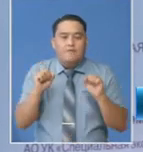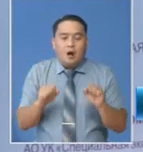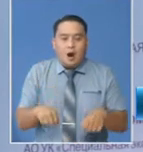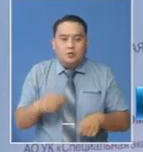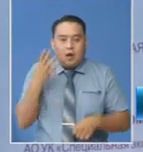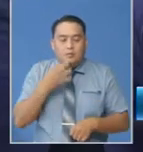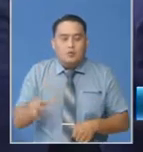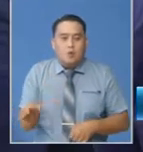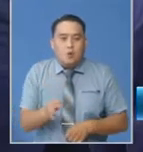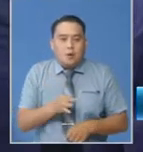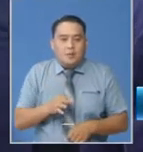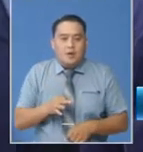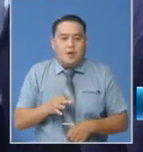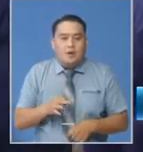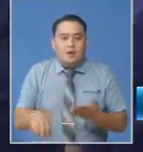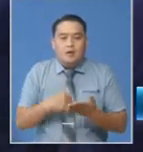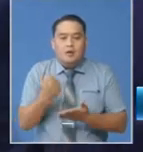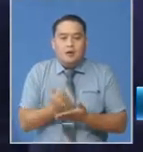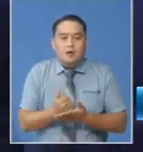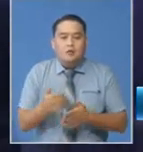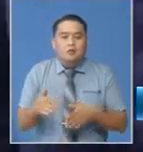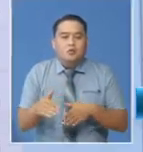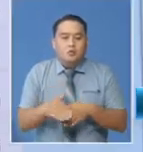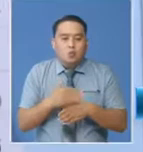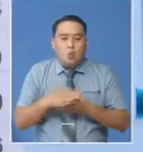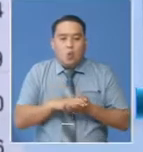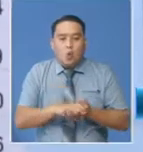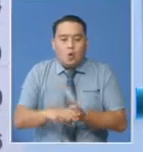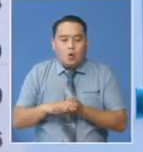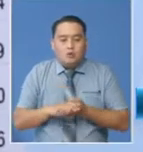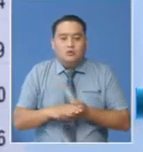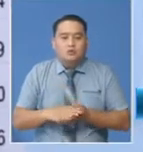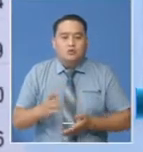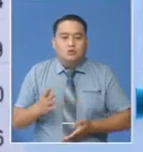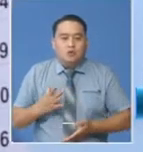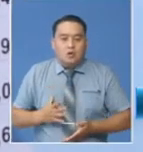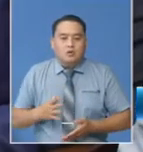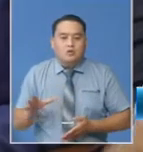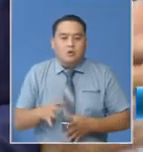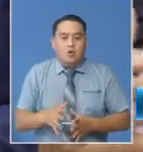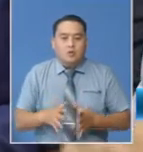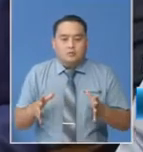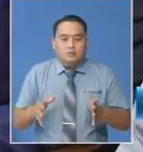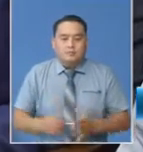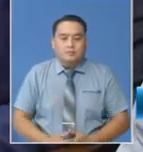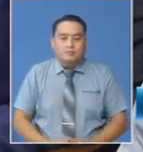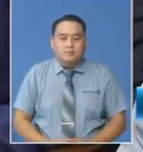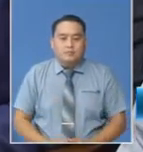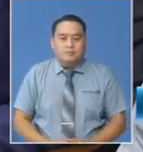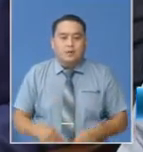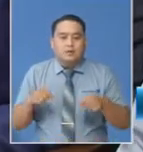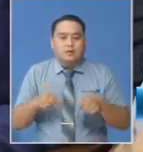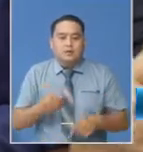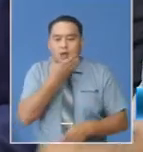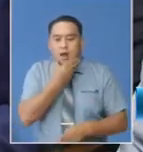края ЖТСУ. И, как признался глава дружественной республики, все его ожидания оправдались. А вот здесь у вас очень красивая